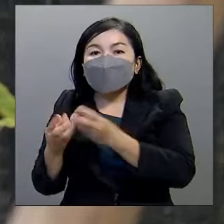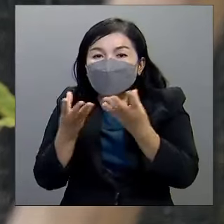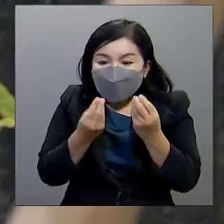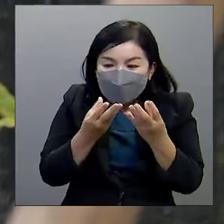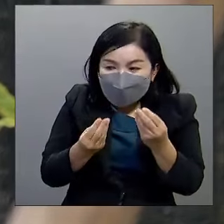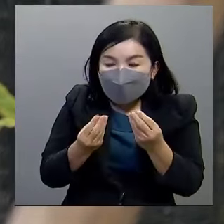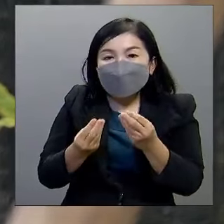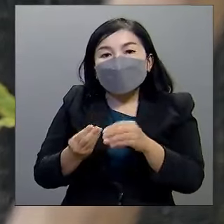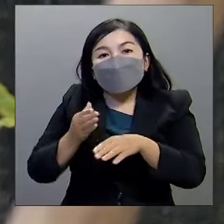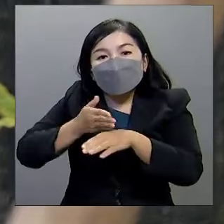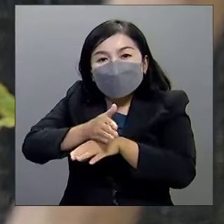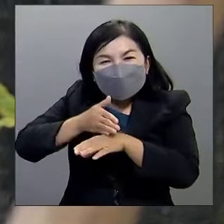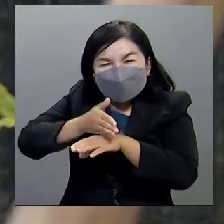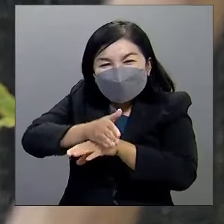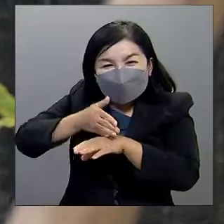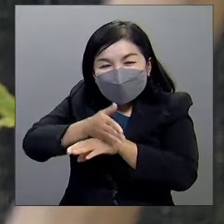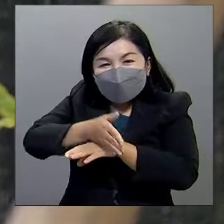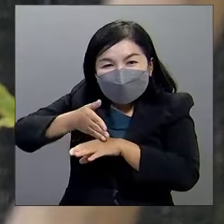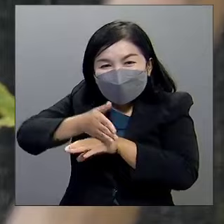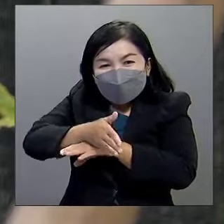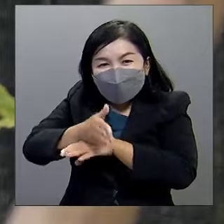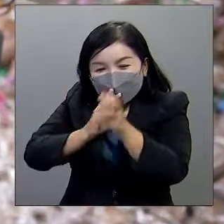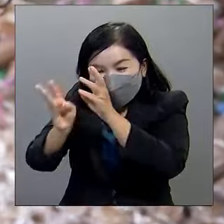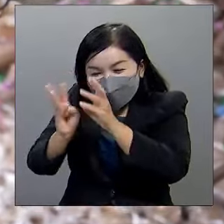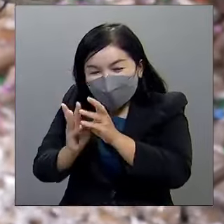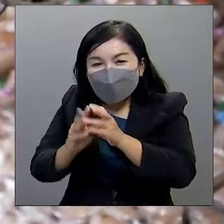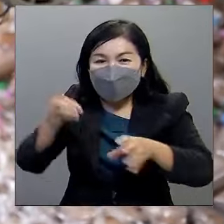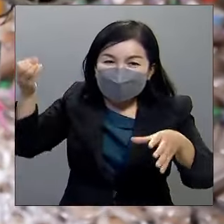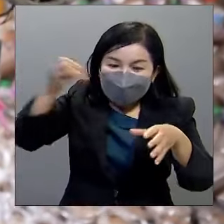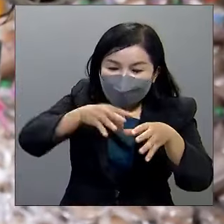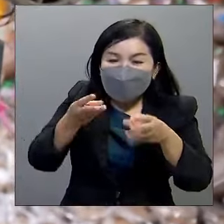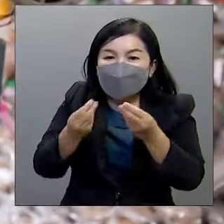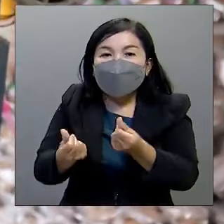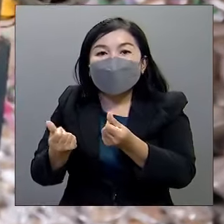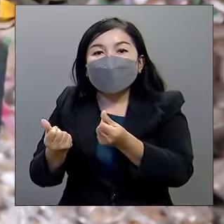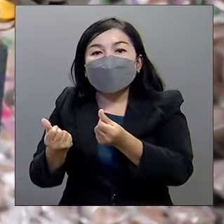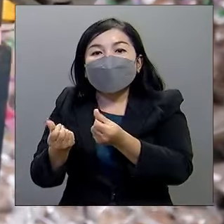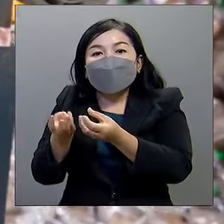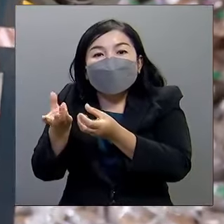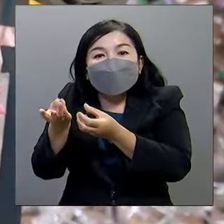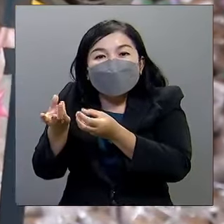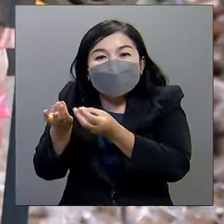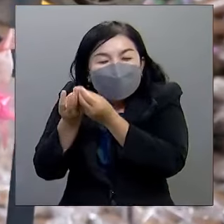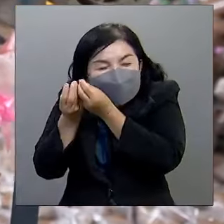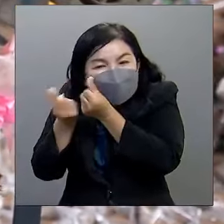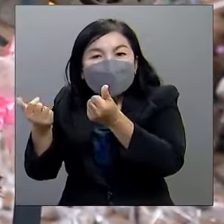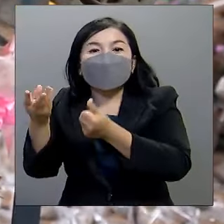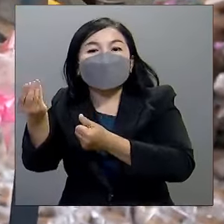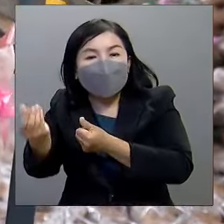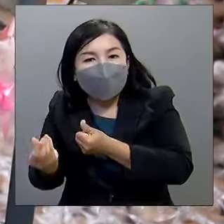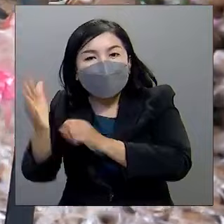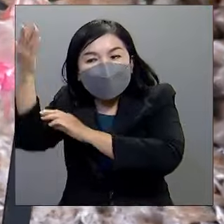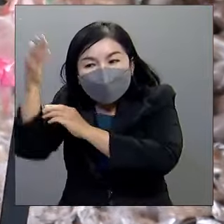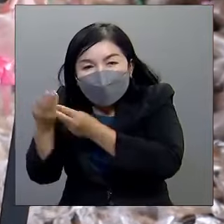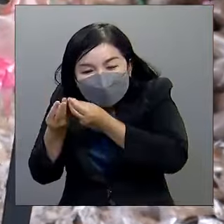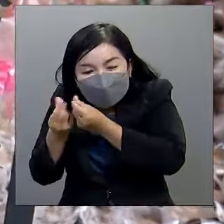มขี้เลื่อยเลยใส่ขี้เลื่อยเท่าไหร่นะครับใส่ลำละเอียดยิบซ้ำภูมิไม้กระถิ่นป่นข้าวโพดป่นใส่กากน้ำตาล